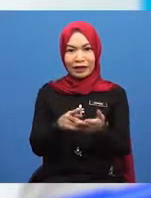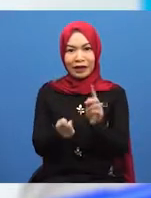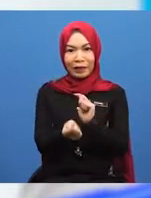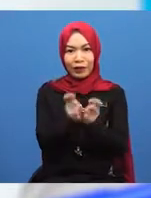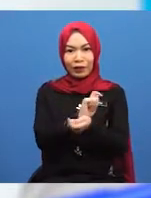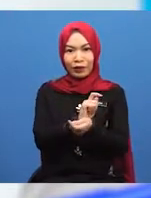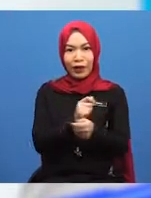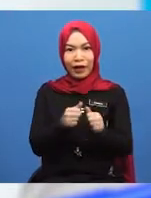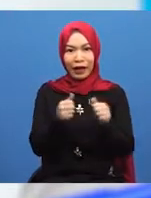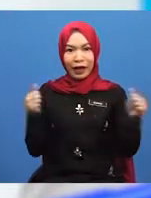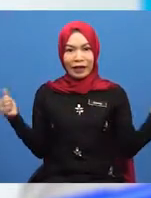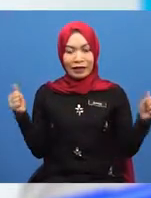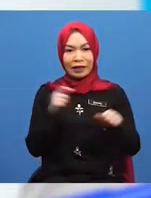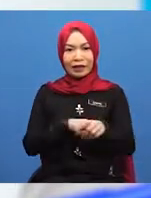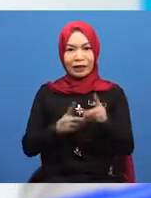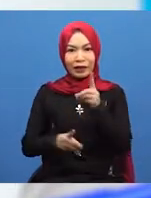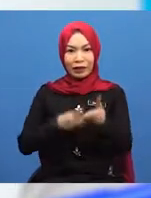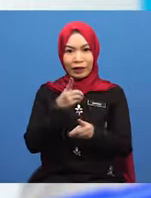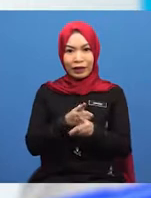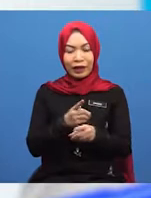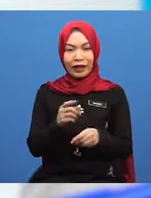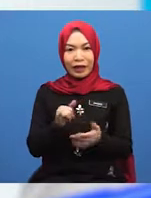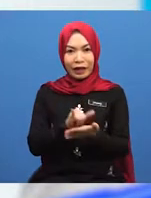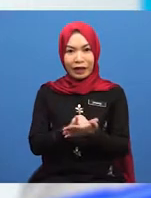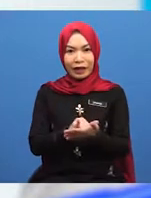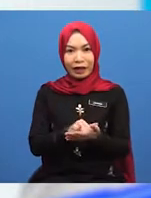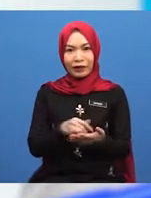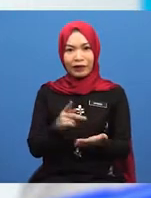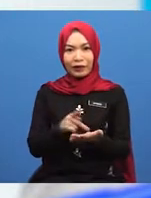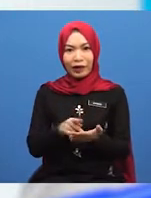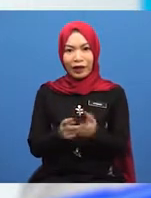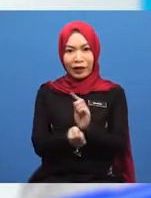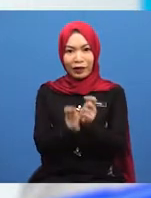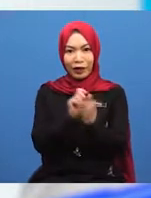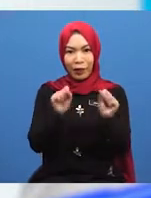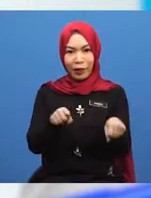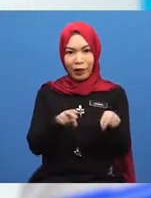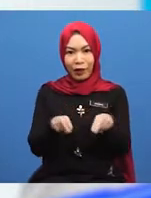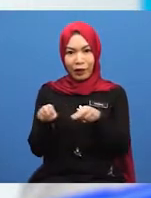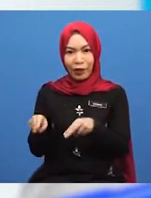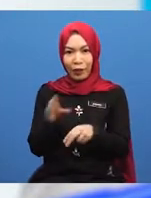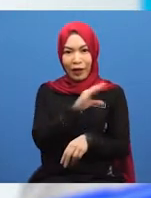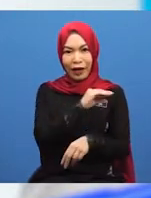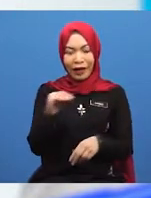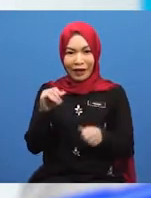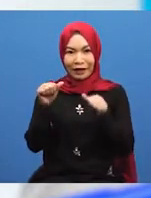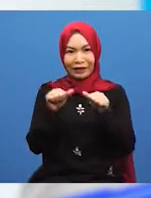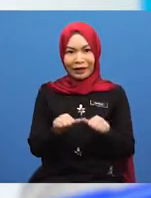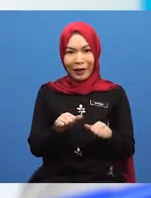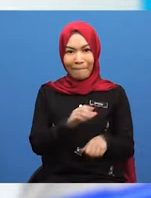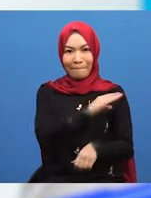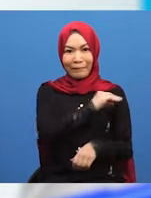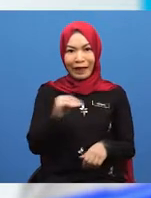pertukaran asing di dunia, iaitu kadar pertukaran boleh ubah dan kadar pertukaran tetap. Yang